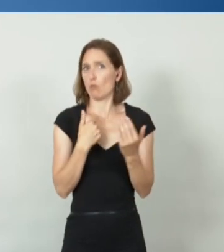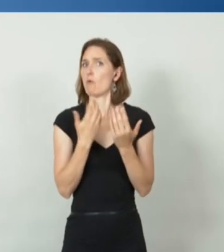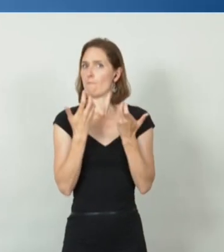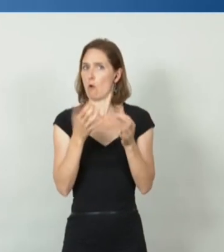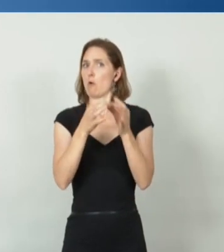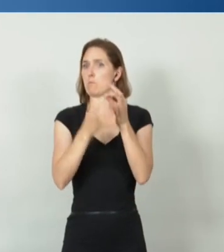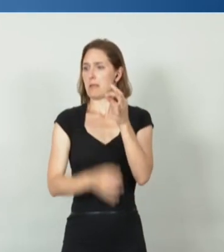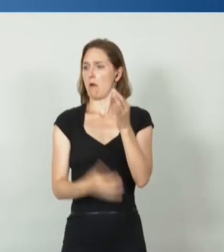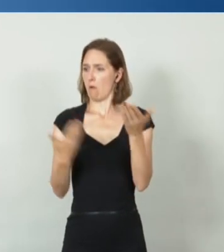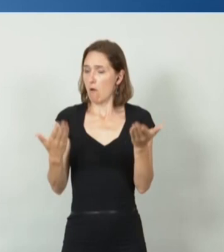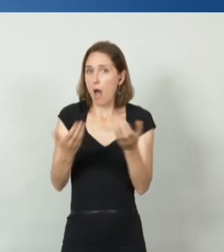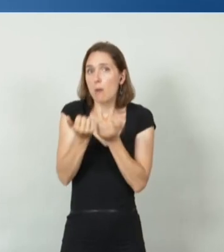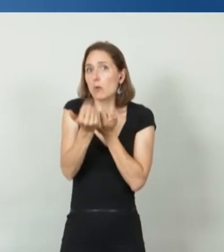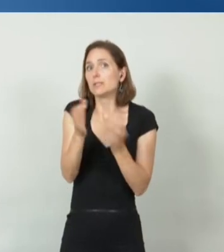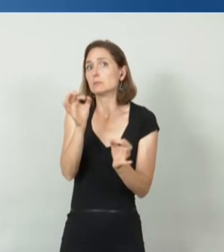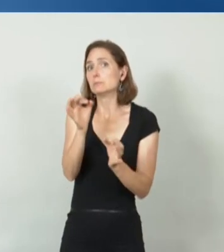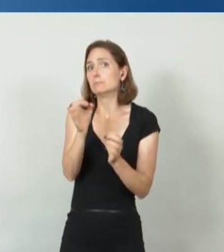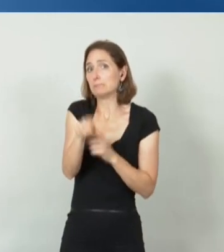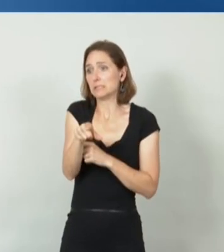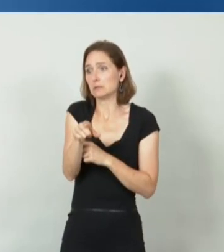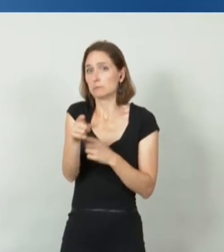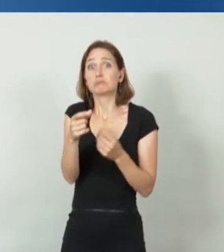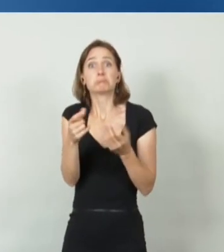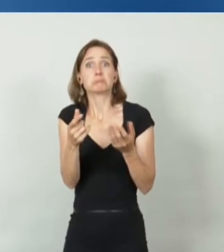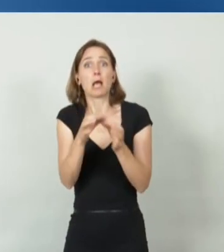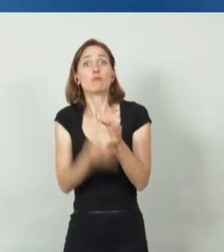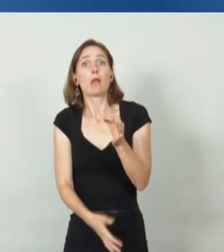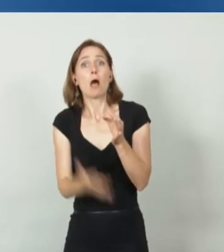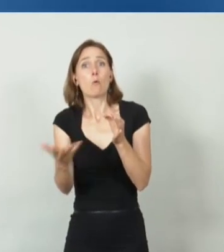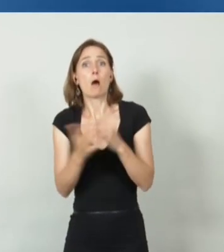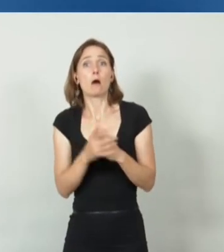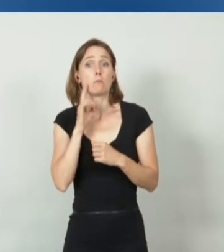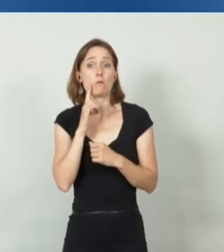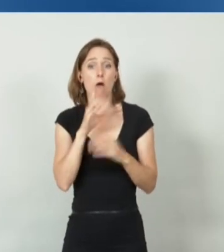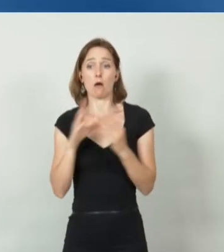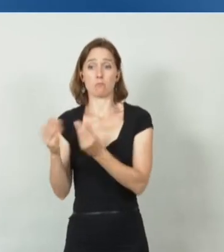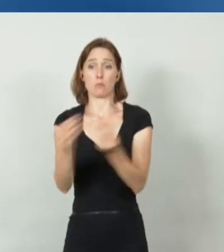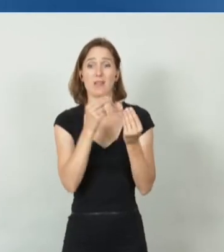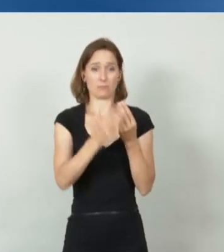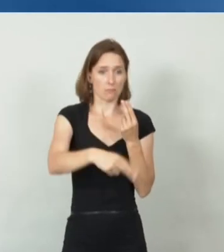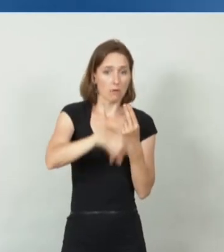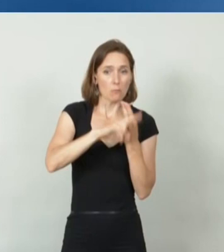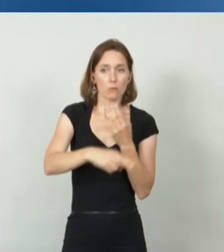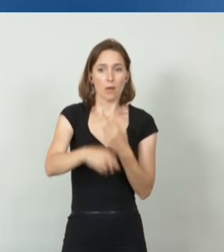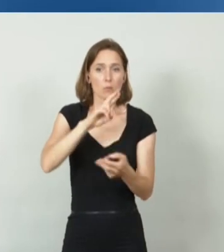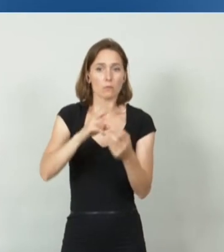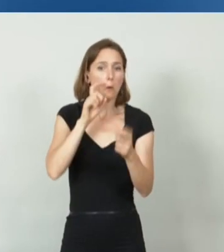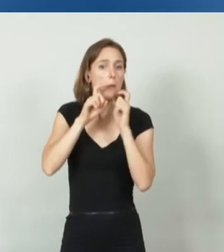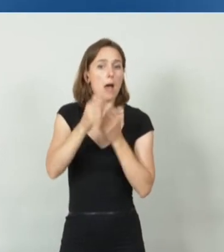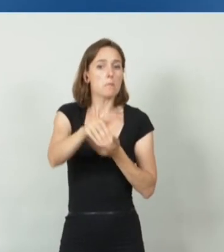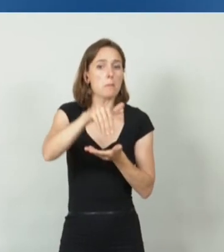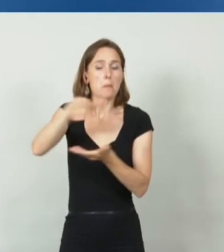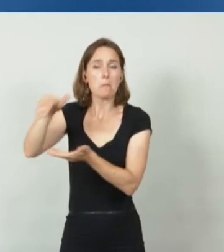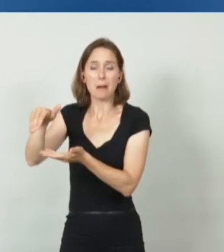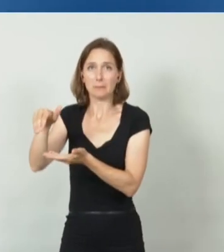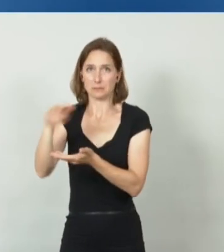ce dispositif car les retours des habitants que nous rencontrons tranches curieusement avec vos éléments de